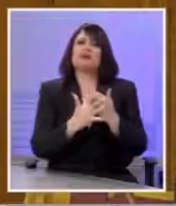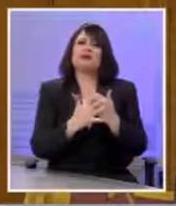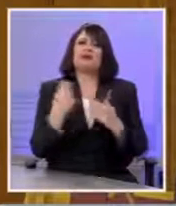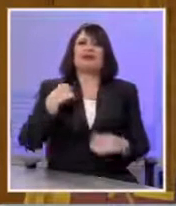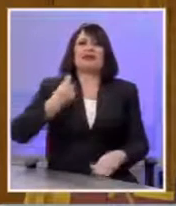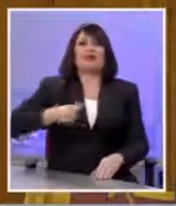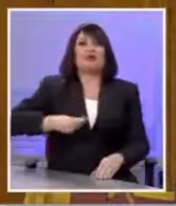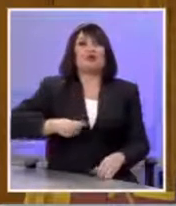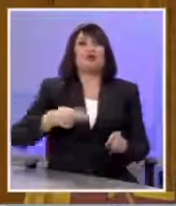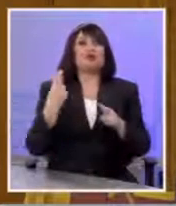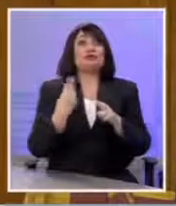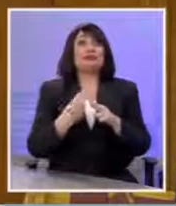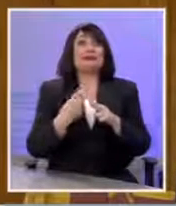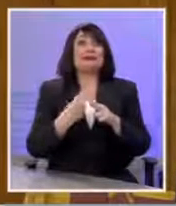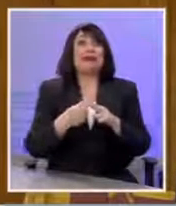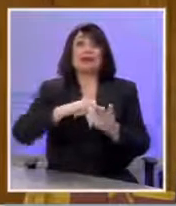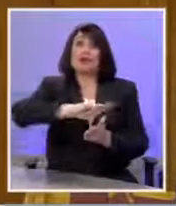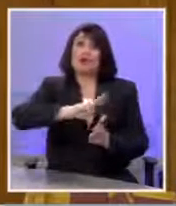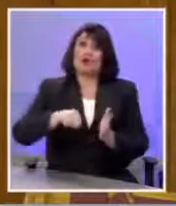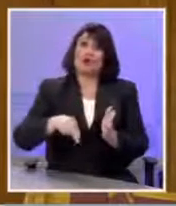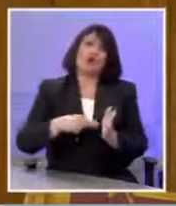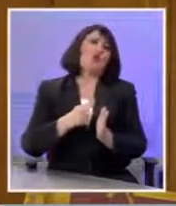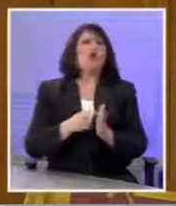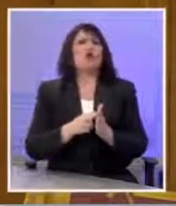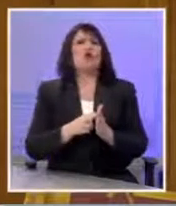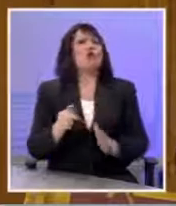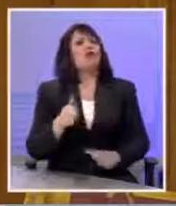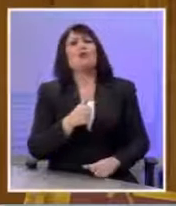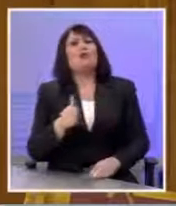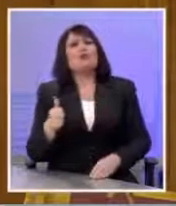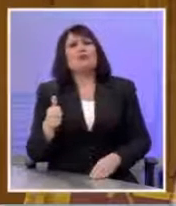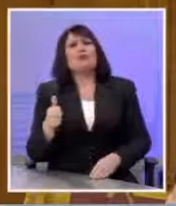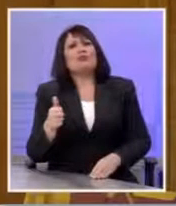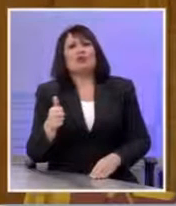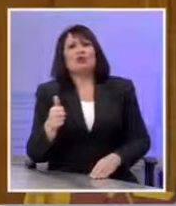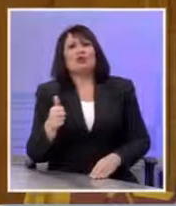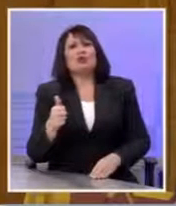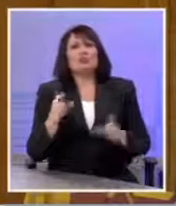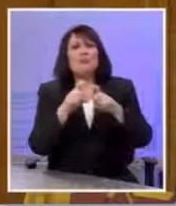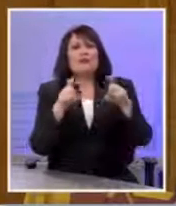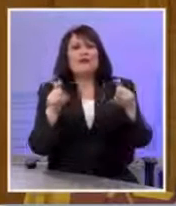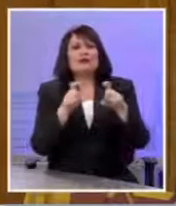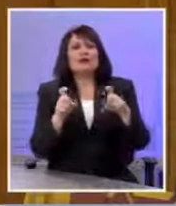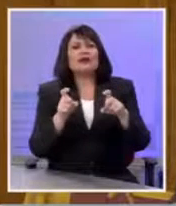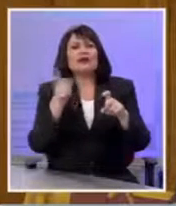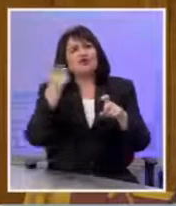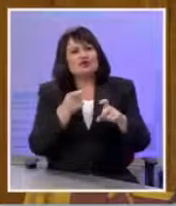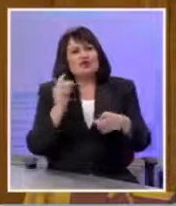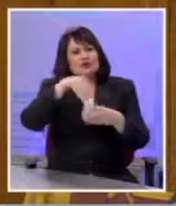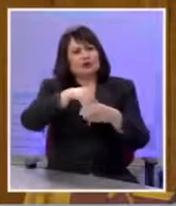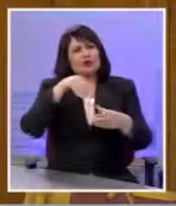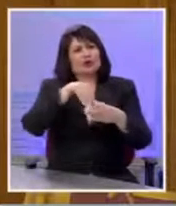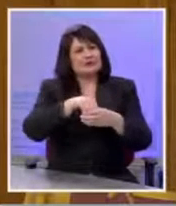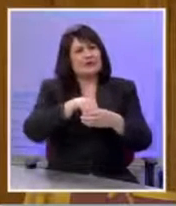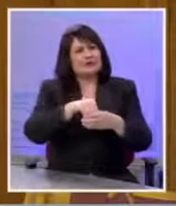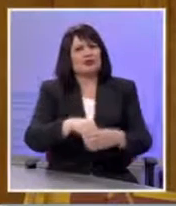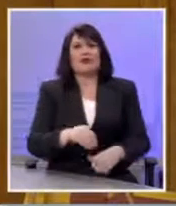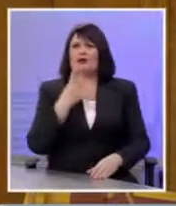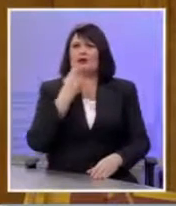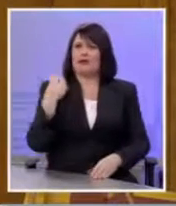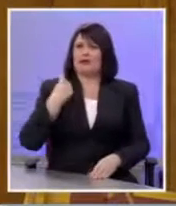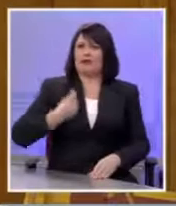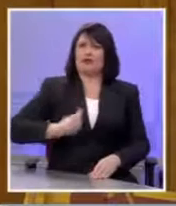δημόσιο παίζει σημαντικό καθοριστικό ρόλο, όχι μόνο λόγω ή μέσω των μετοχικών του συμμετοχών, αλλά κυρίως διότι είναι ο παράγοντας ο